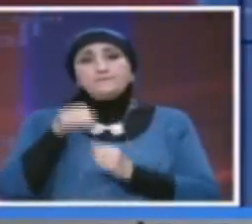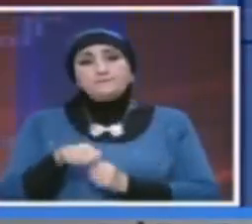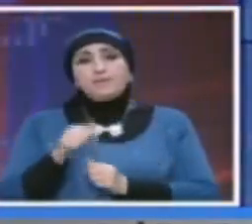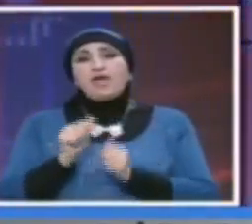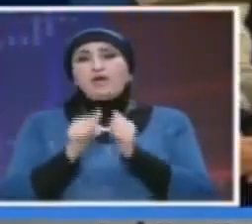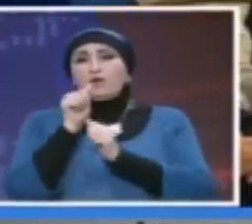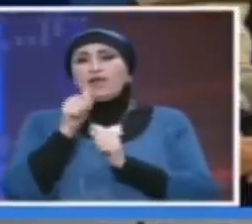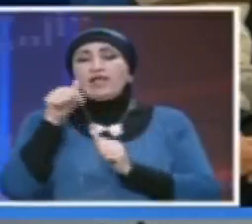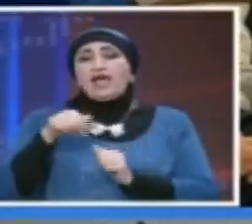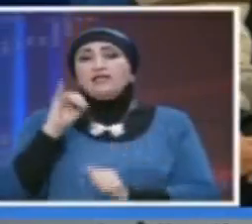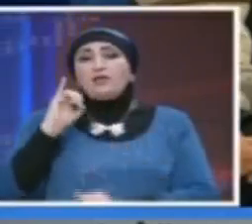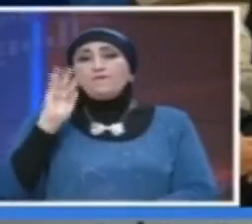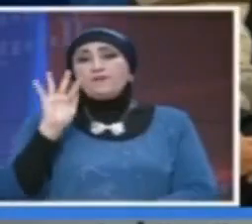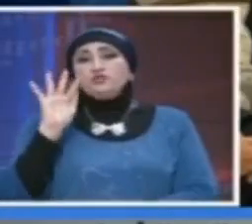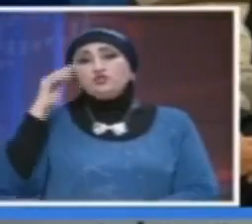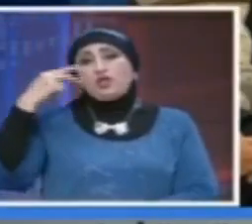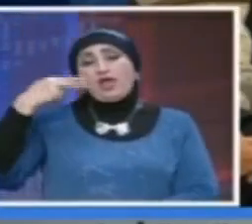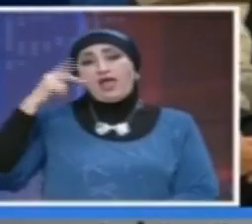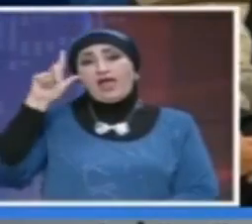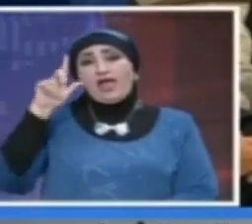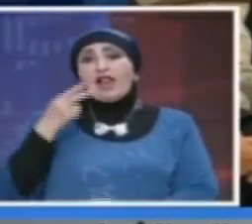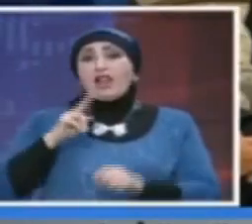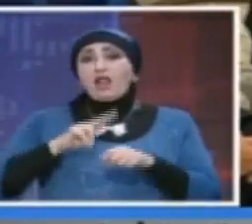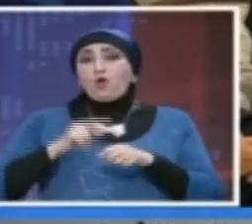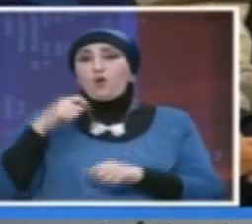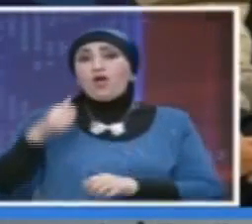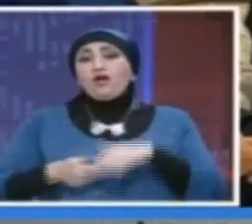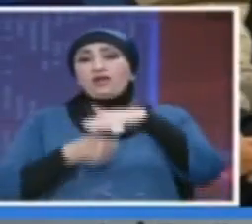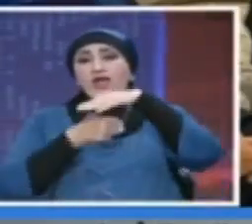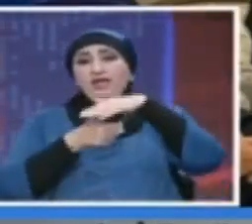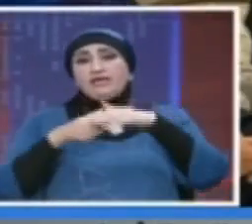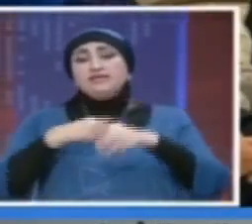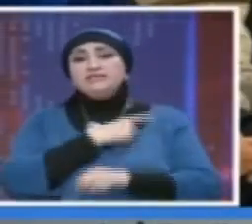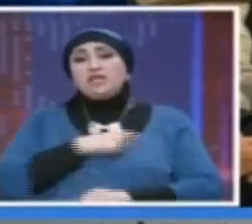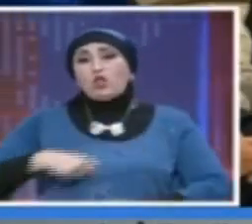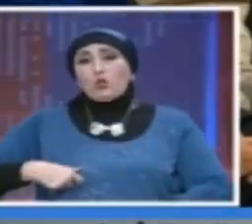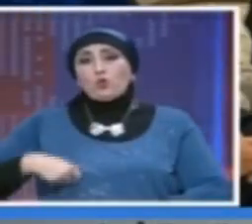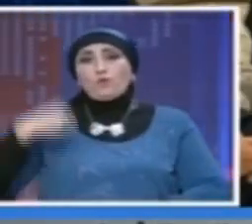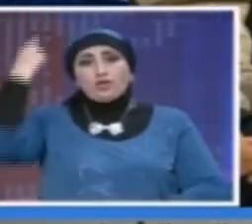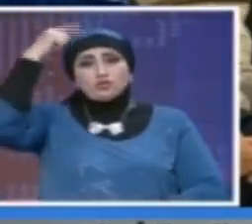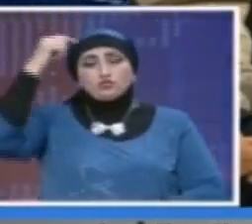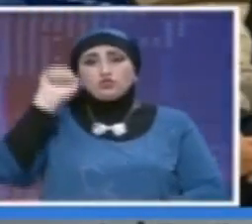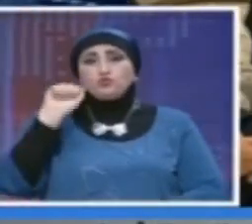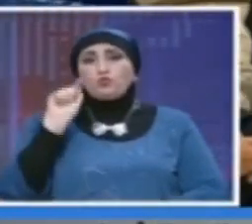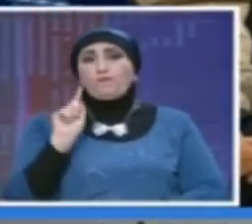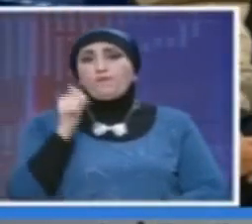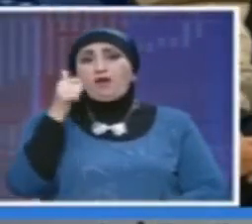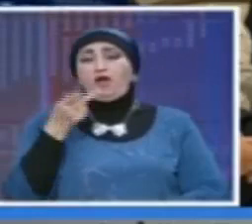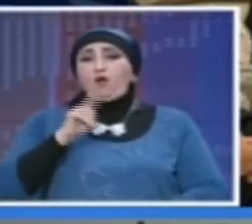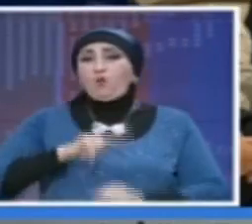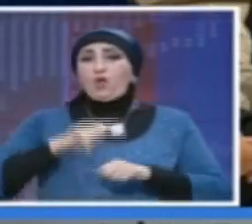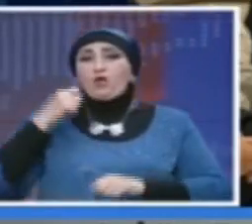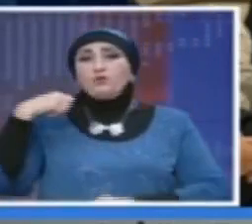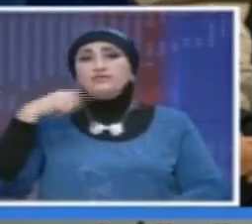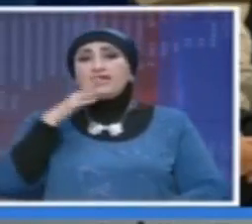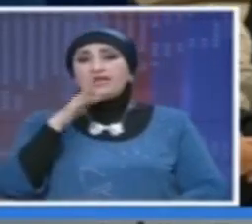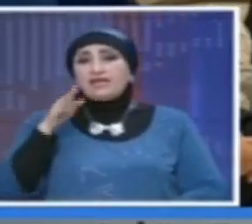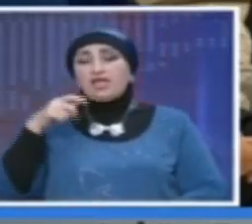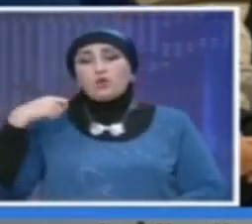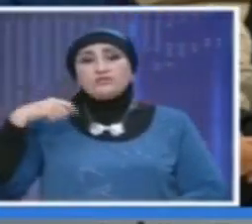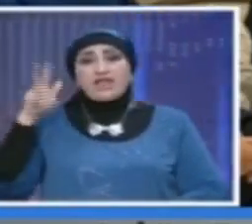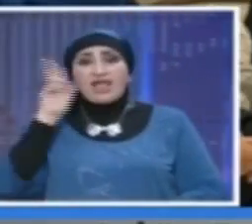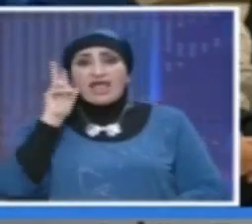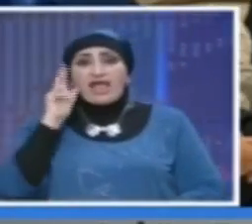العهد الشيخ مشعل الأحمد الجابر الصباح ورئيس مجلس الوزراء الشيخ صباح الخالد الصباح ووزير الخارجية ووزير